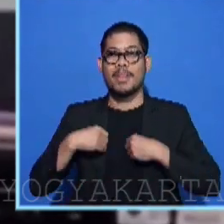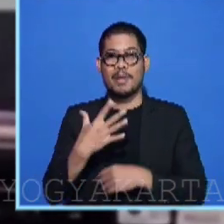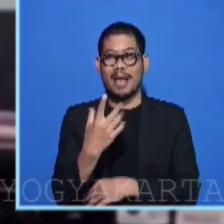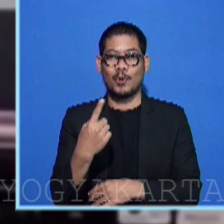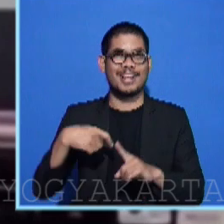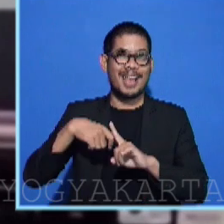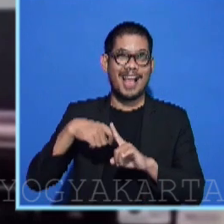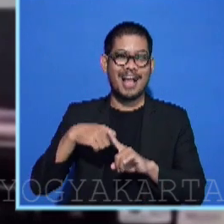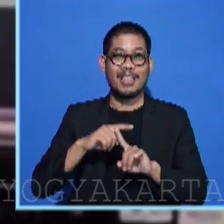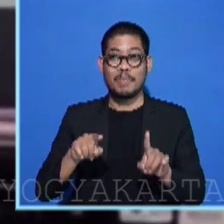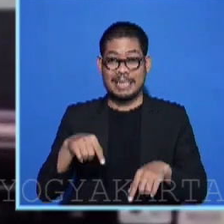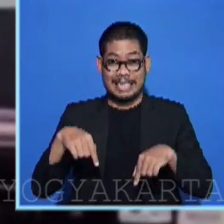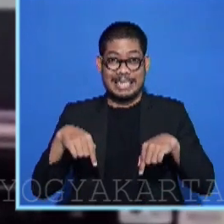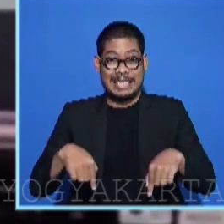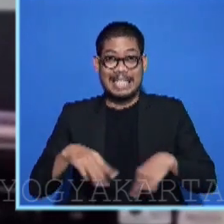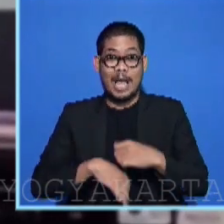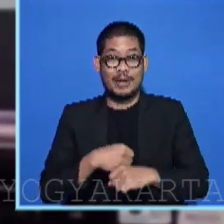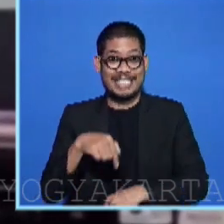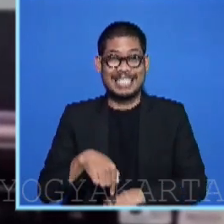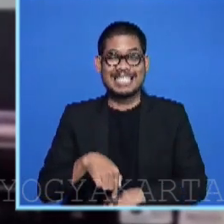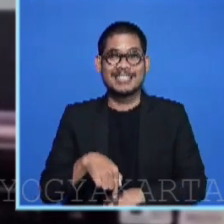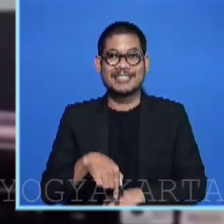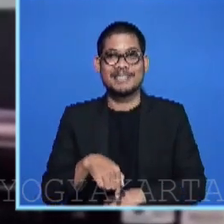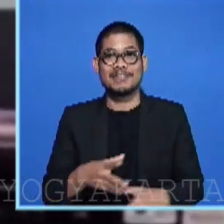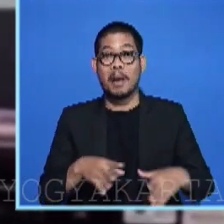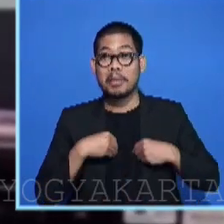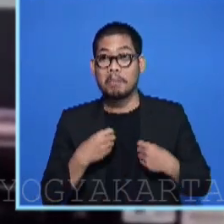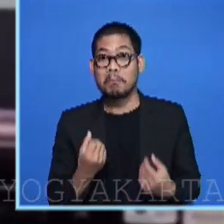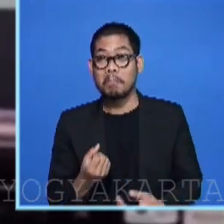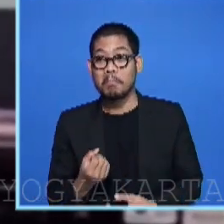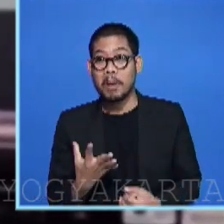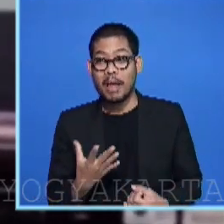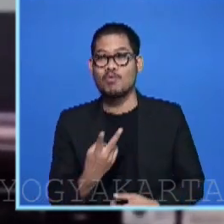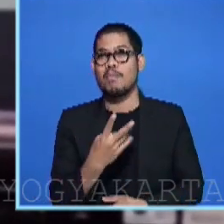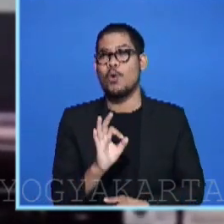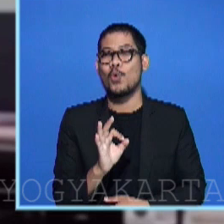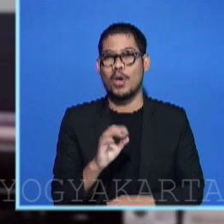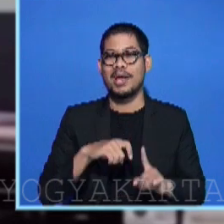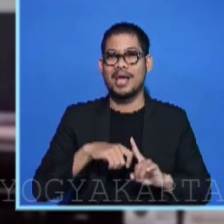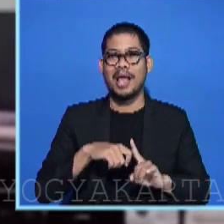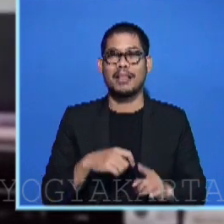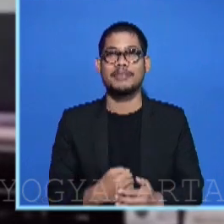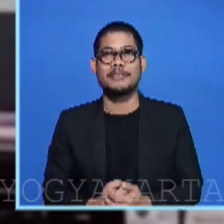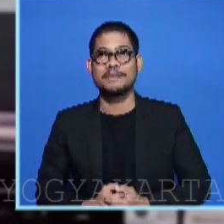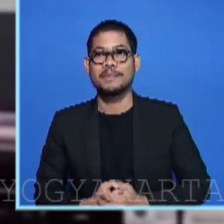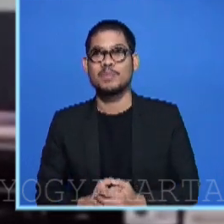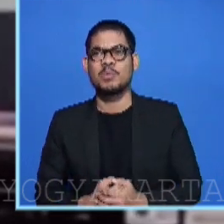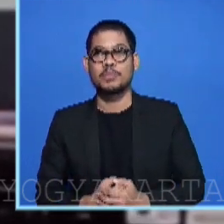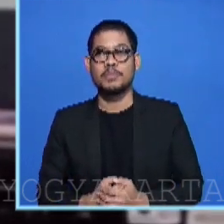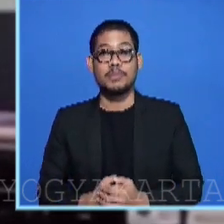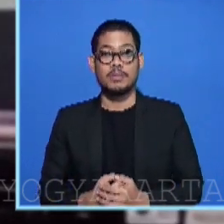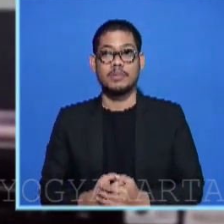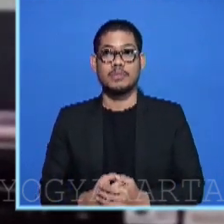tahun ini kita hanya dapat 20 KK jadi nggak sebesar